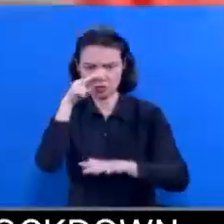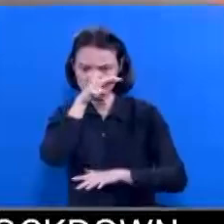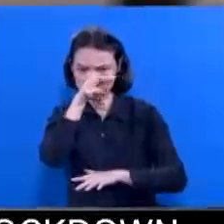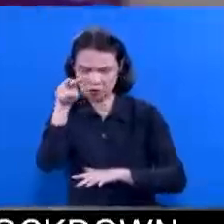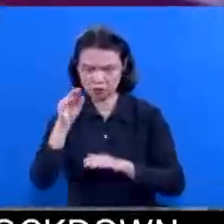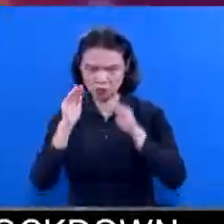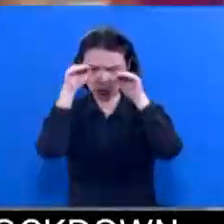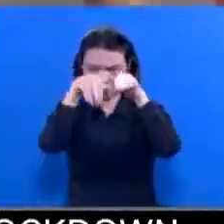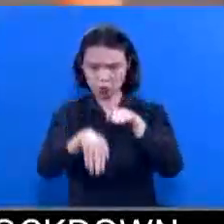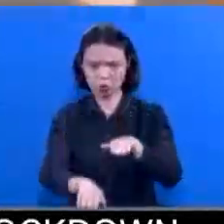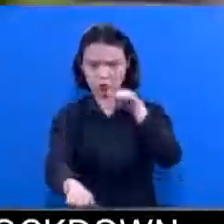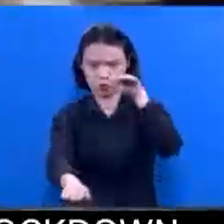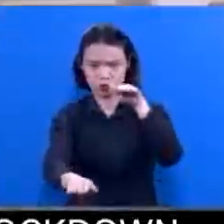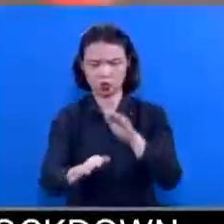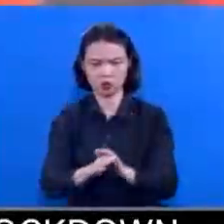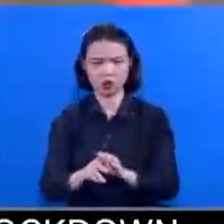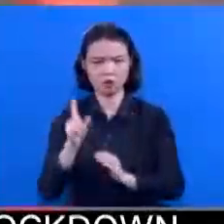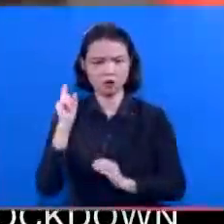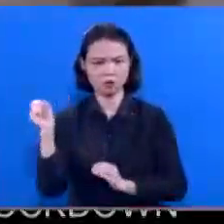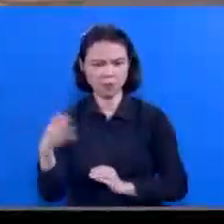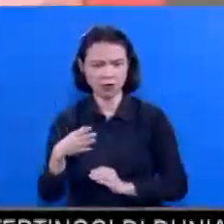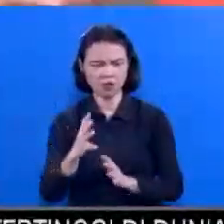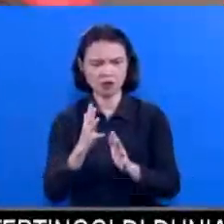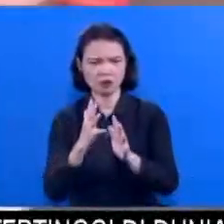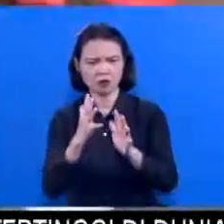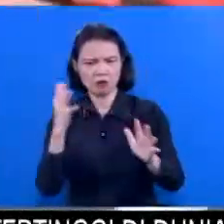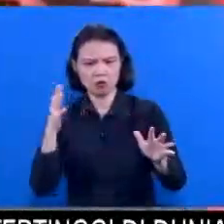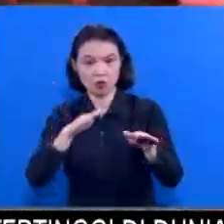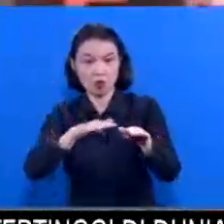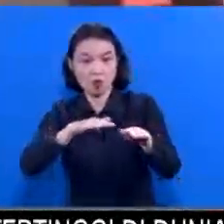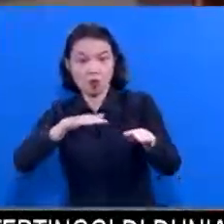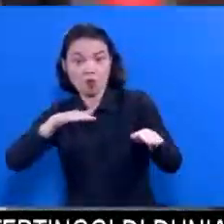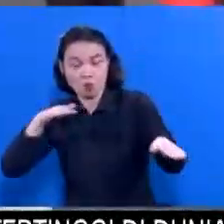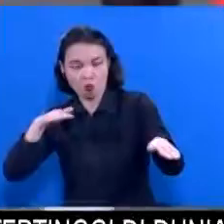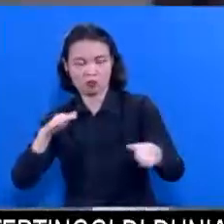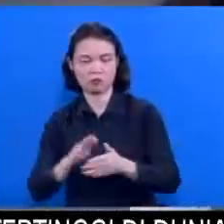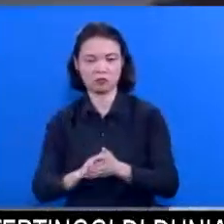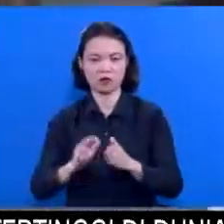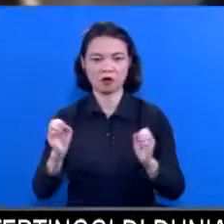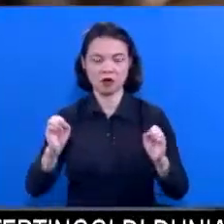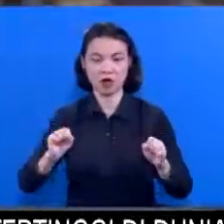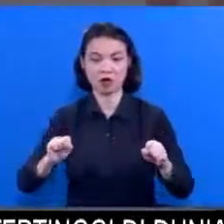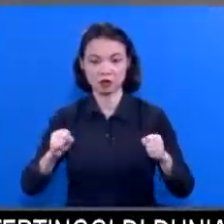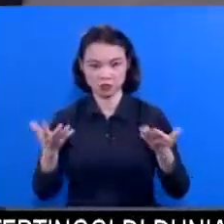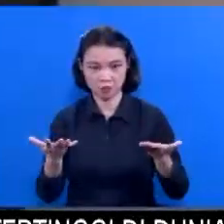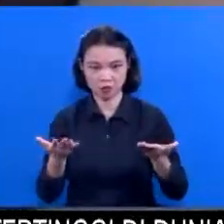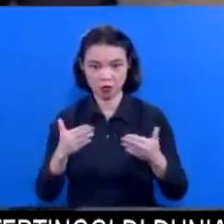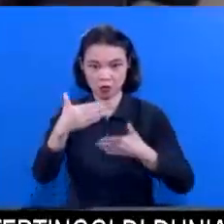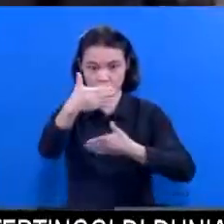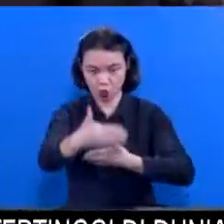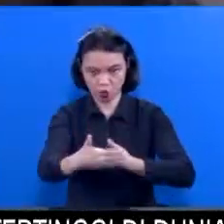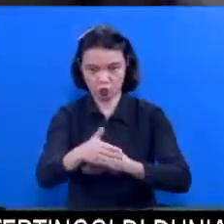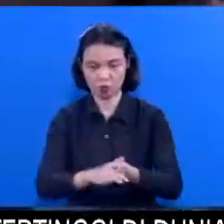underpass Mampang memang masih menimbulkan antrean atau kemacetan akibat penyekatan di sini, di mana nanti